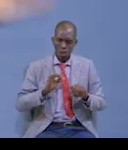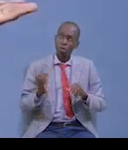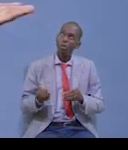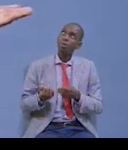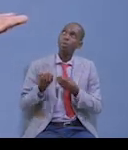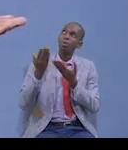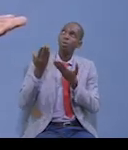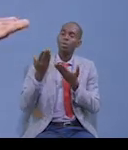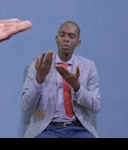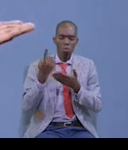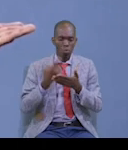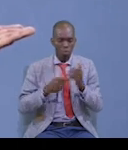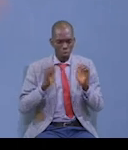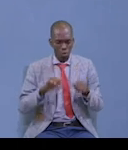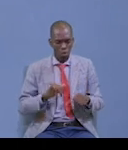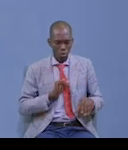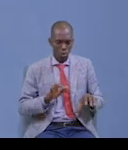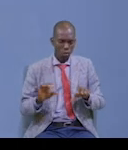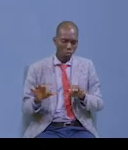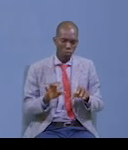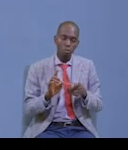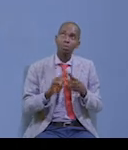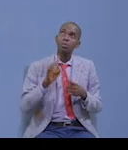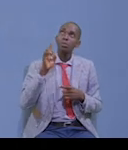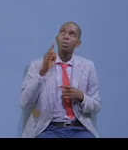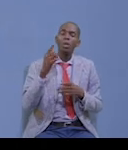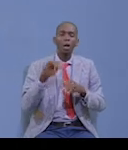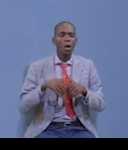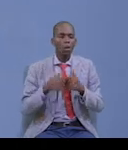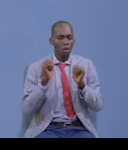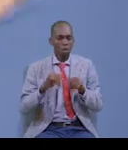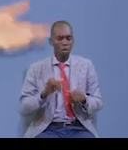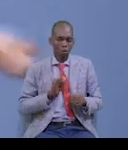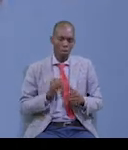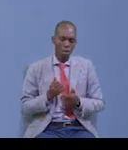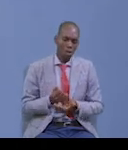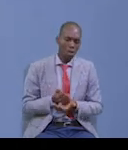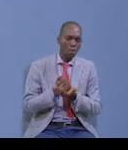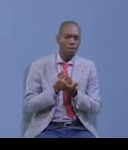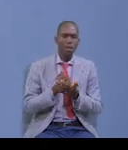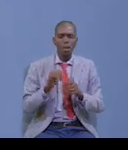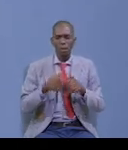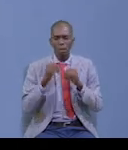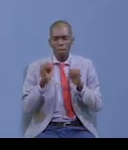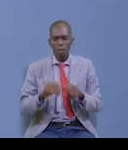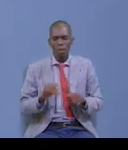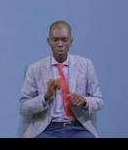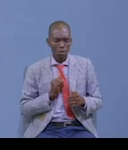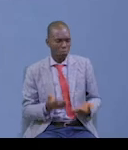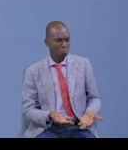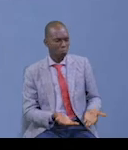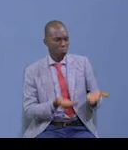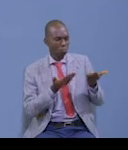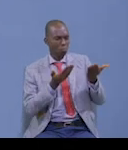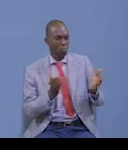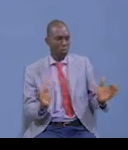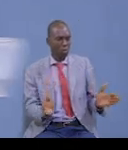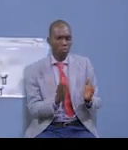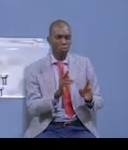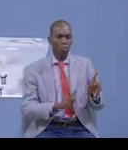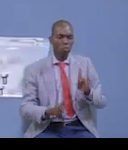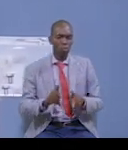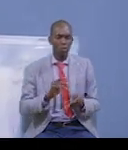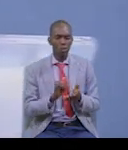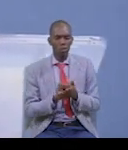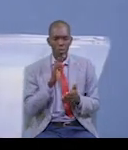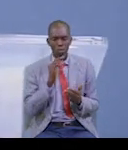ఆలోచన చేస్తే what can I do? నేను ఏం చేయగలను? How can I help? నేను ఎలా సహాయం చేయగలను? How can I lift them up? నేను ఎలా వారిని పైకి లేవనెత్తగలను? How can